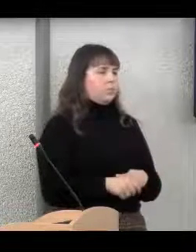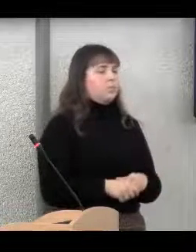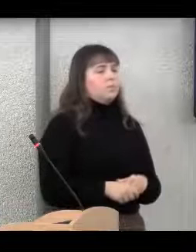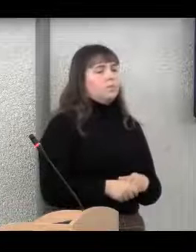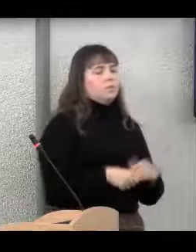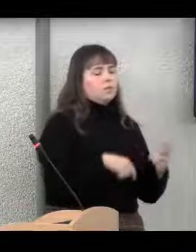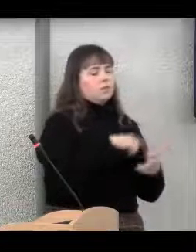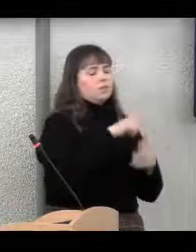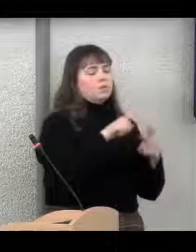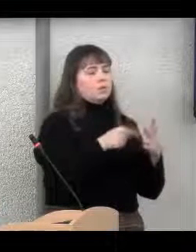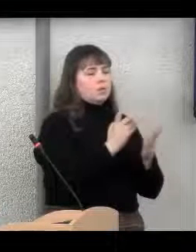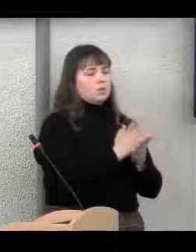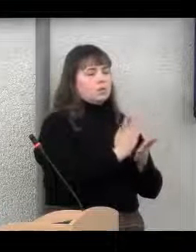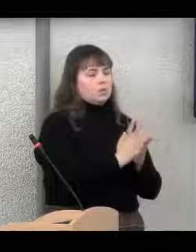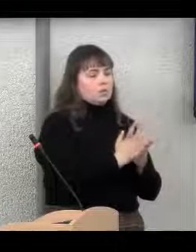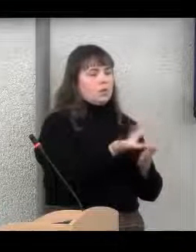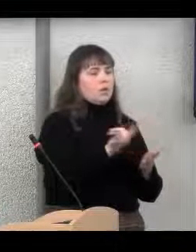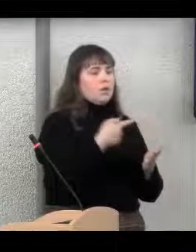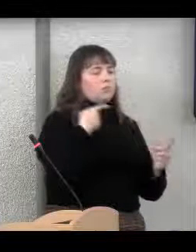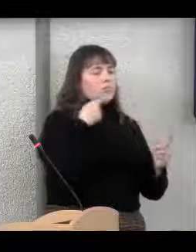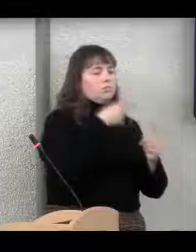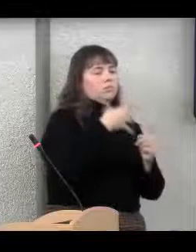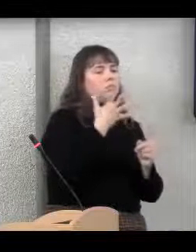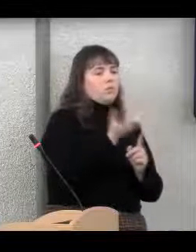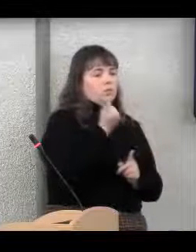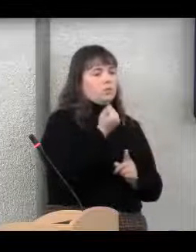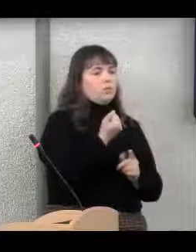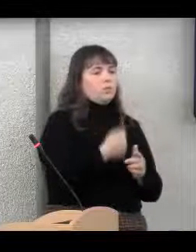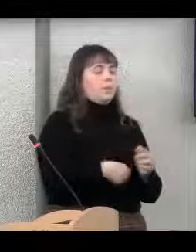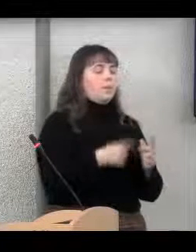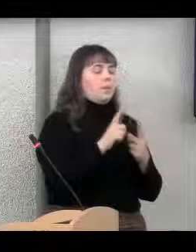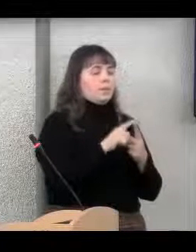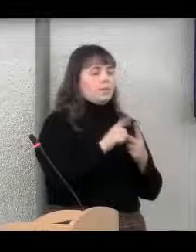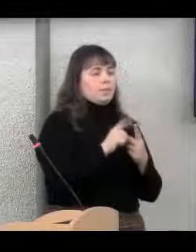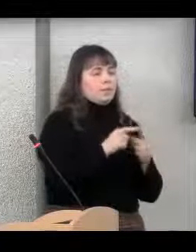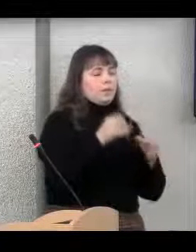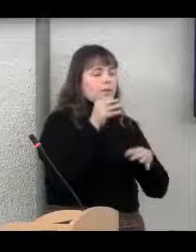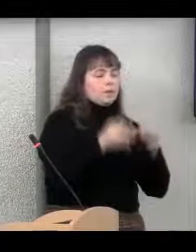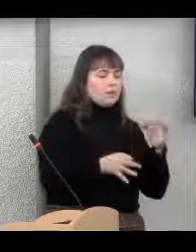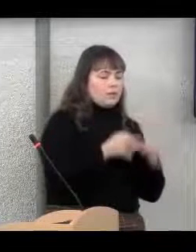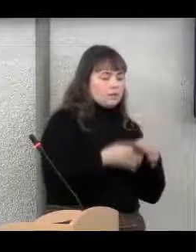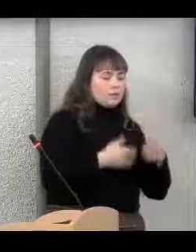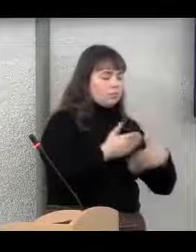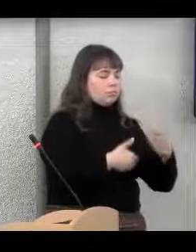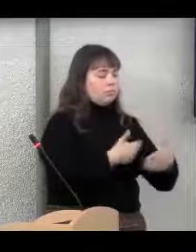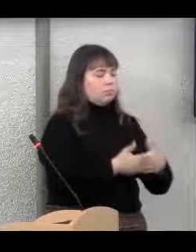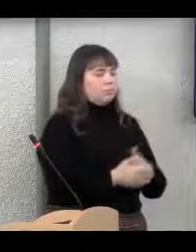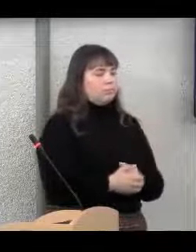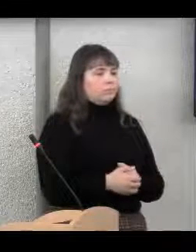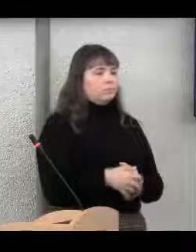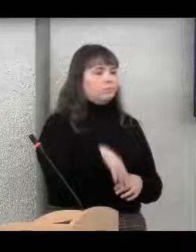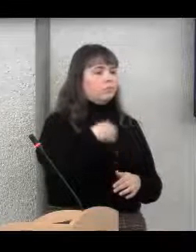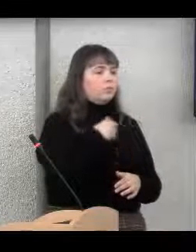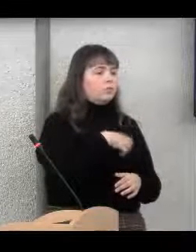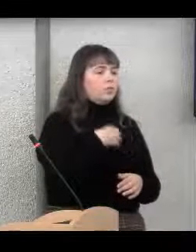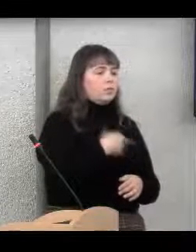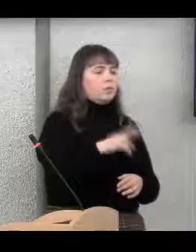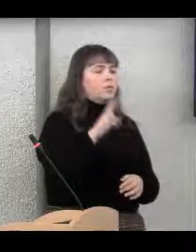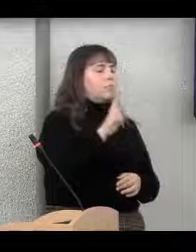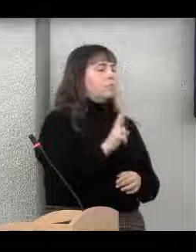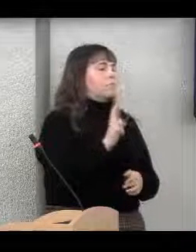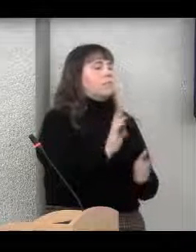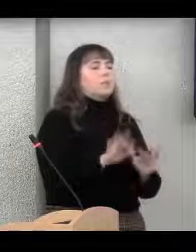šiuose trijose procesuose pasiekėme rezultatų. Na ir pirmasis yra teisiniai procesai. Čia kaip svarbiausias rezultatas